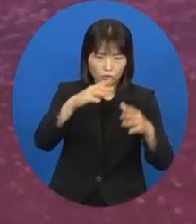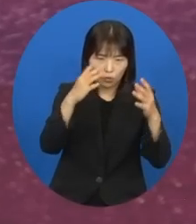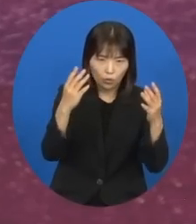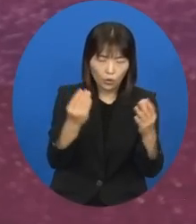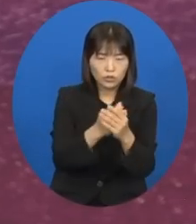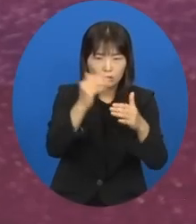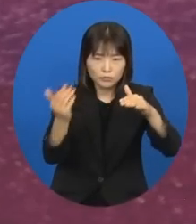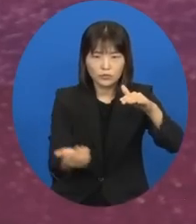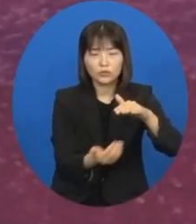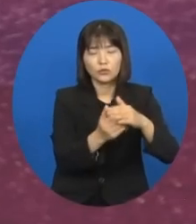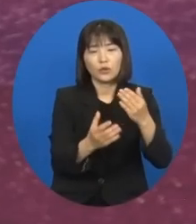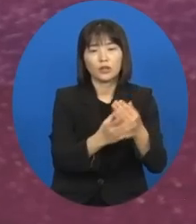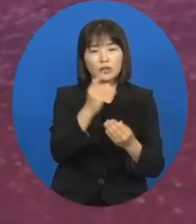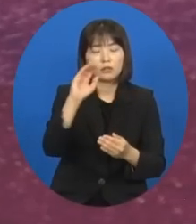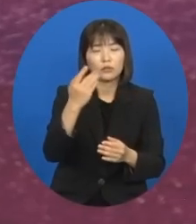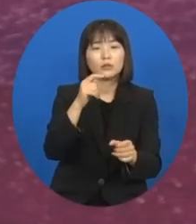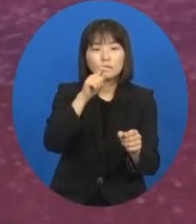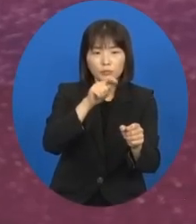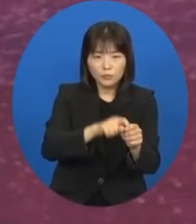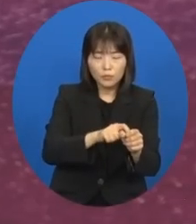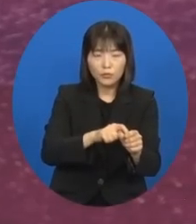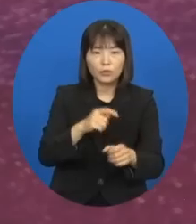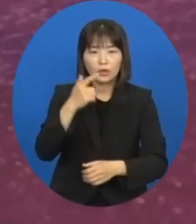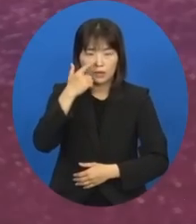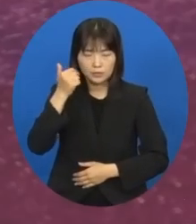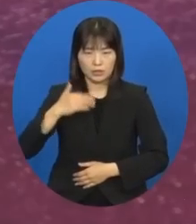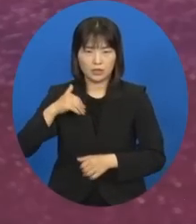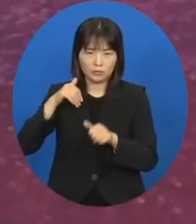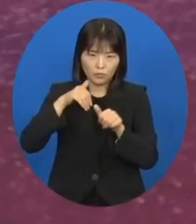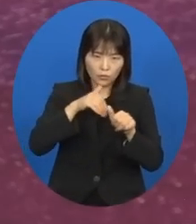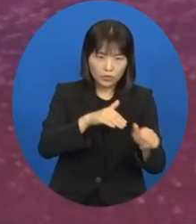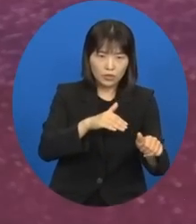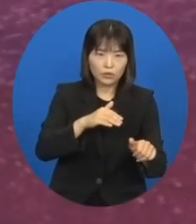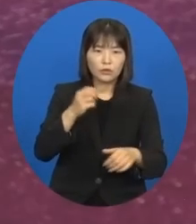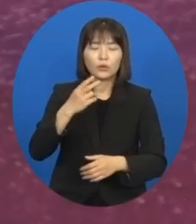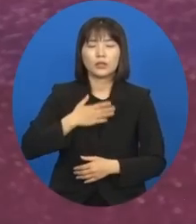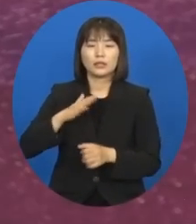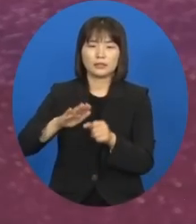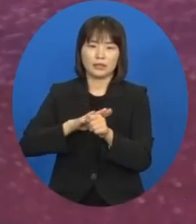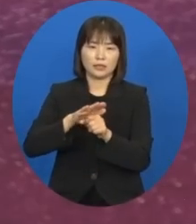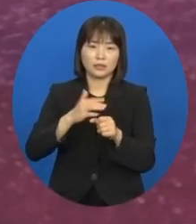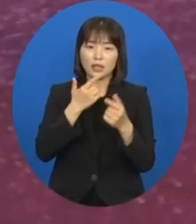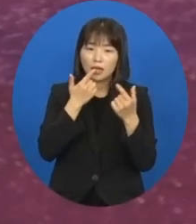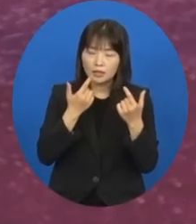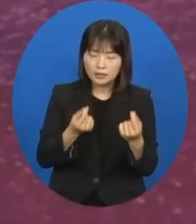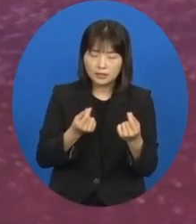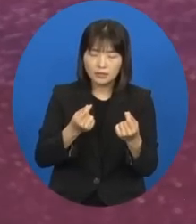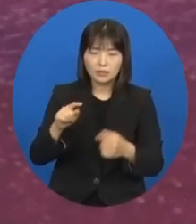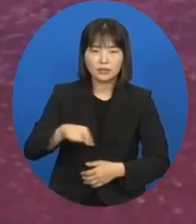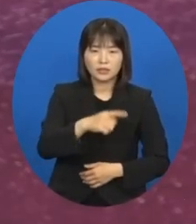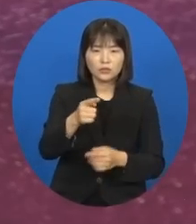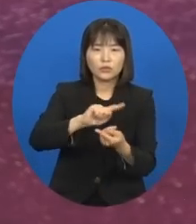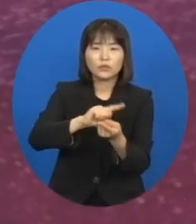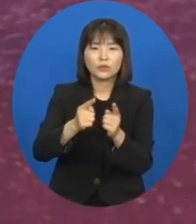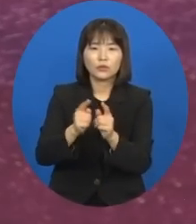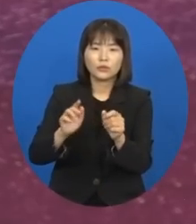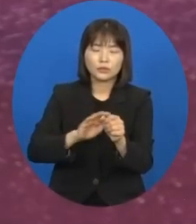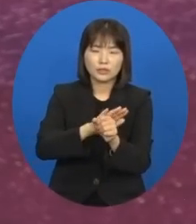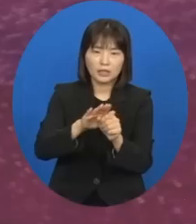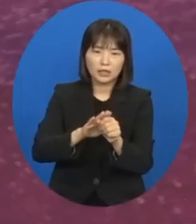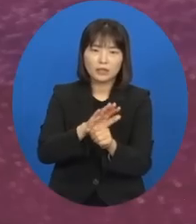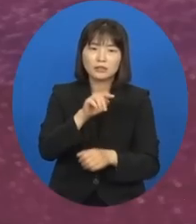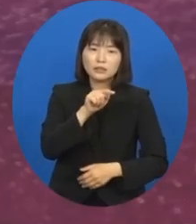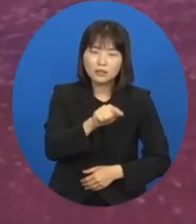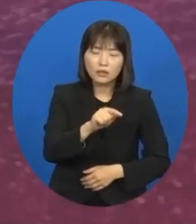온전함을 이루어 하나가 되게 하려함은 아버지께서 나를 보내신 것과 또 나를 사랑하심 같이 그들도 사랑하신